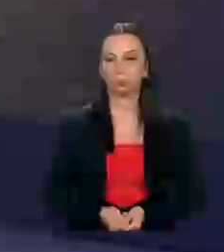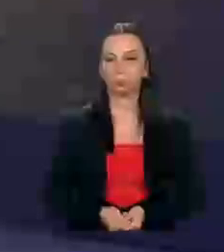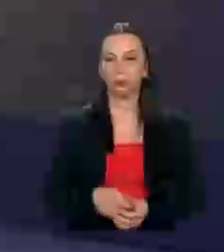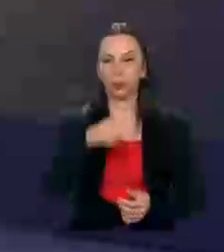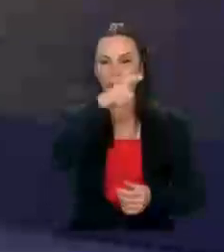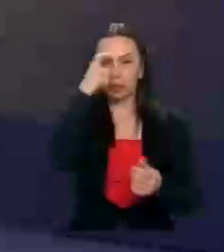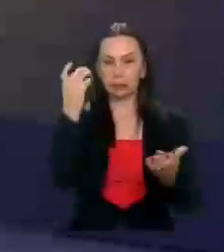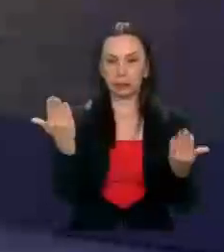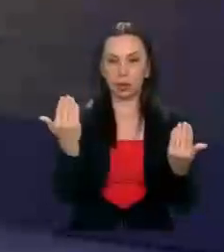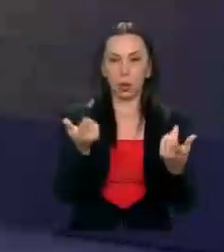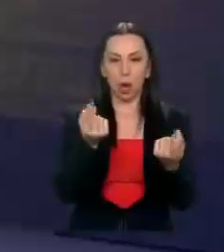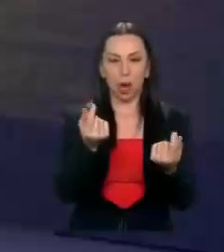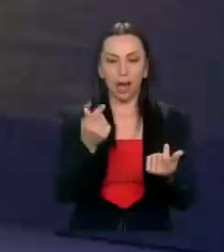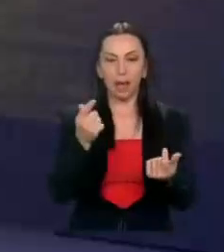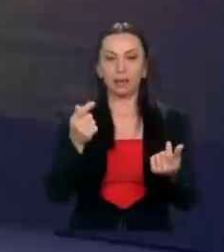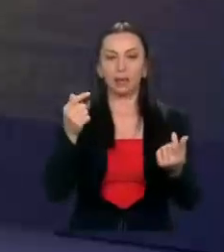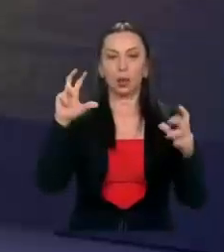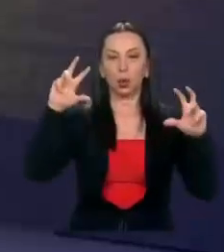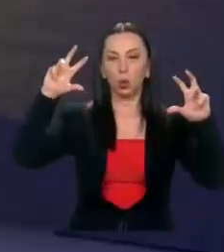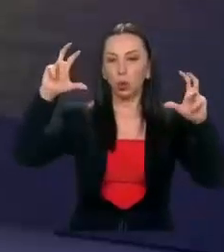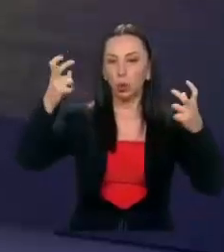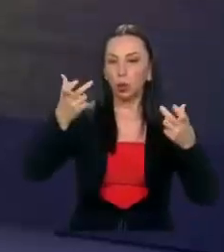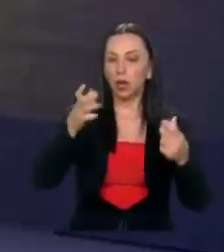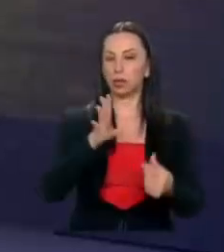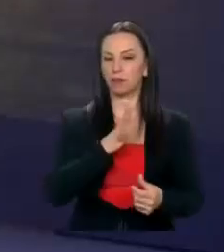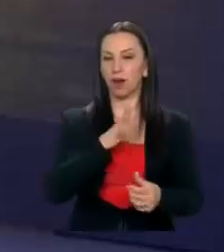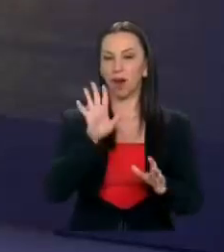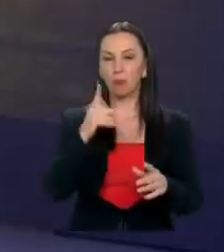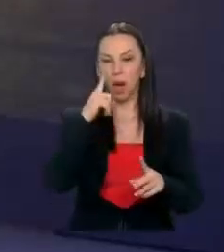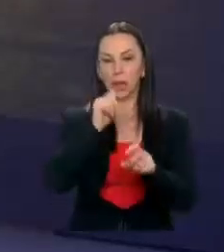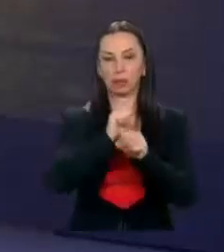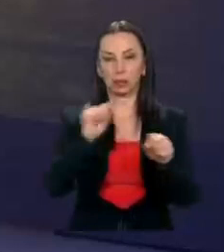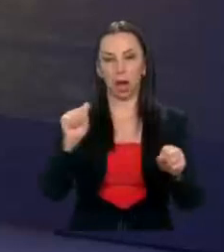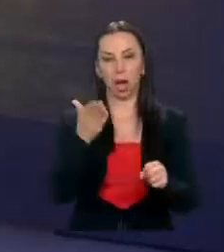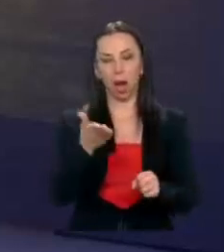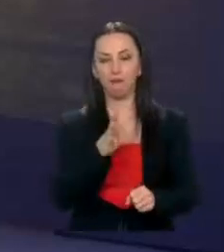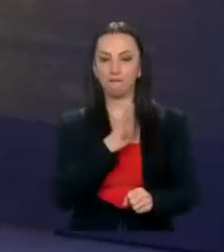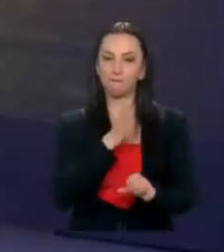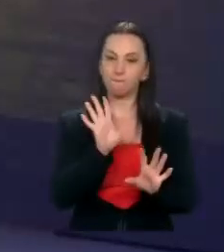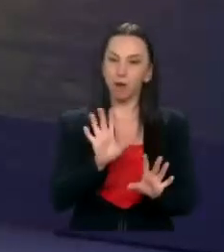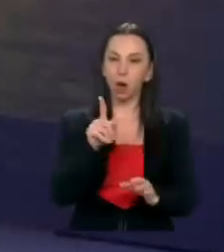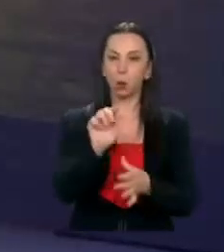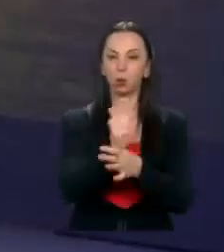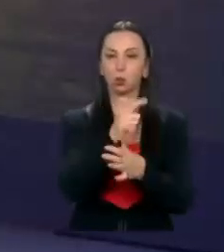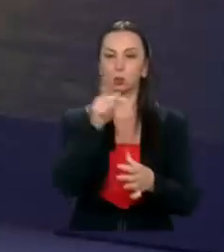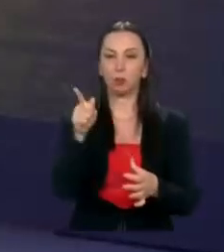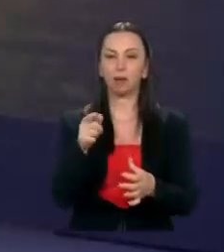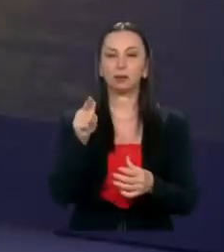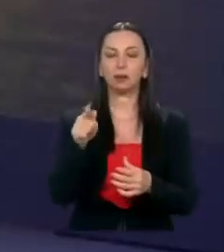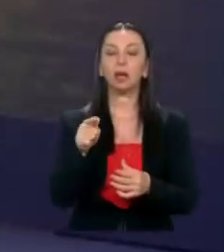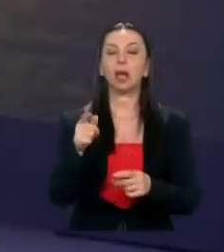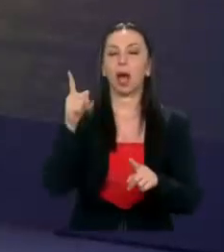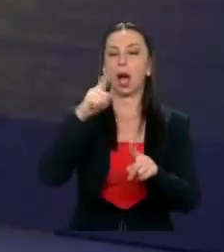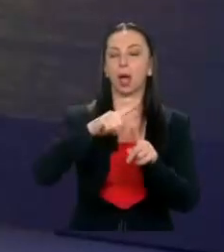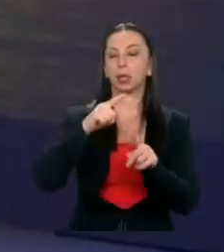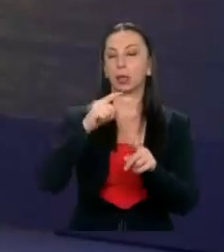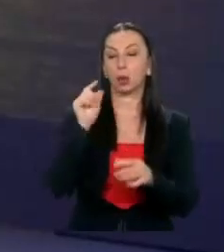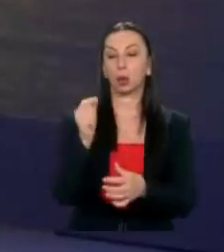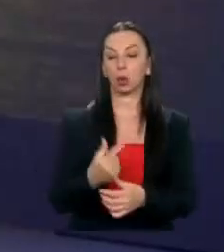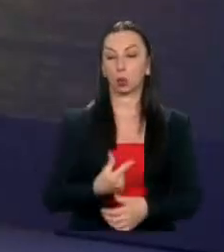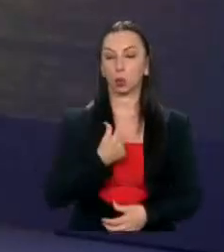Yaz yaklaşıyor. Güneş de yüzünü göstermeye başladı ama zararlı etkileri de onunla birlikte geldi. Uzmanlardan da ardı ardına uyarılar var.